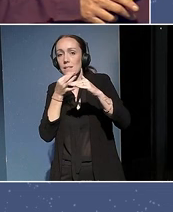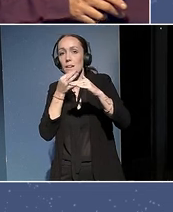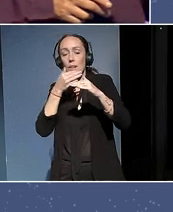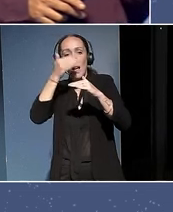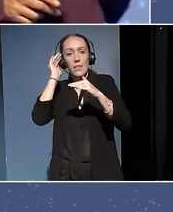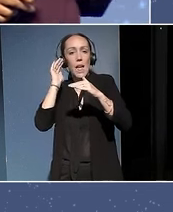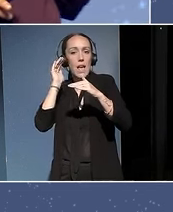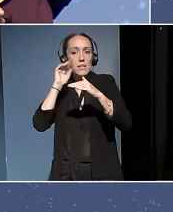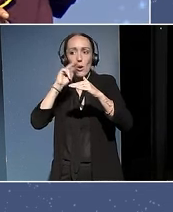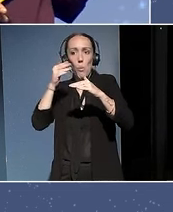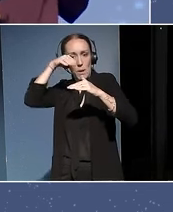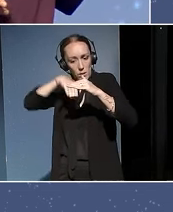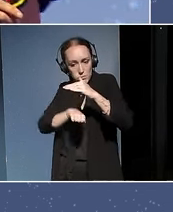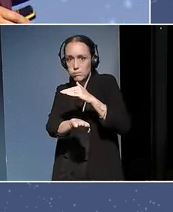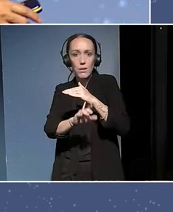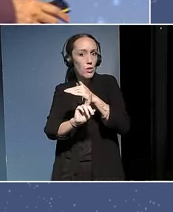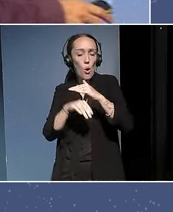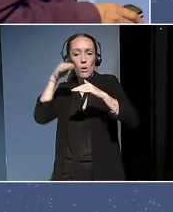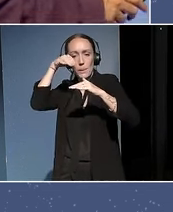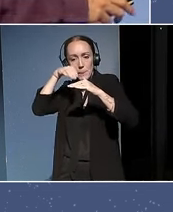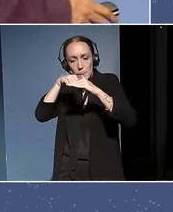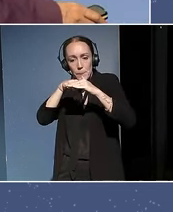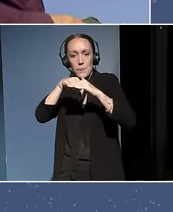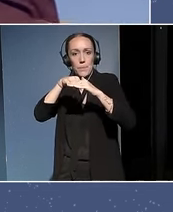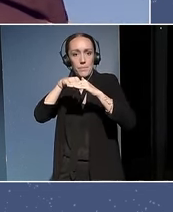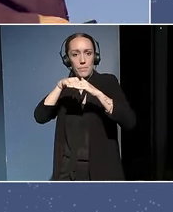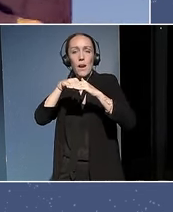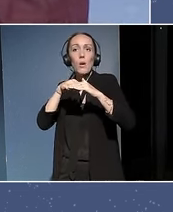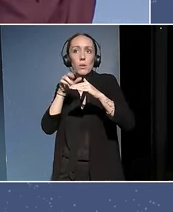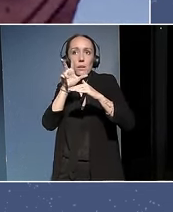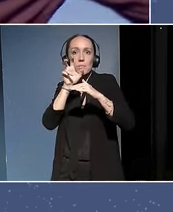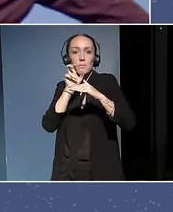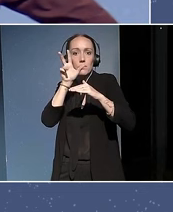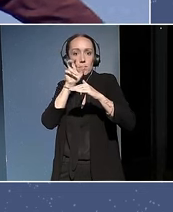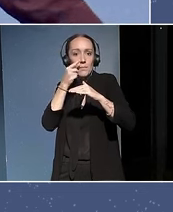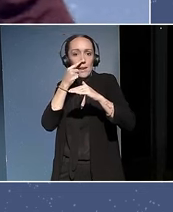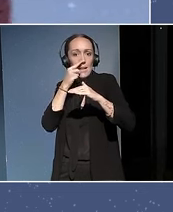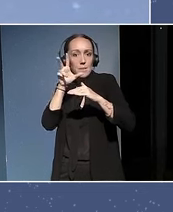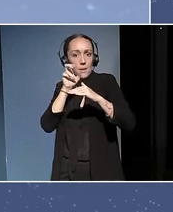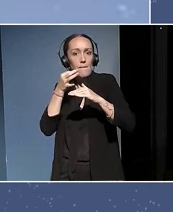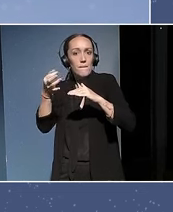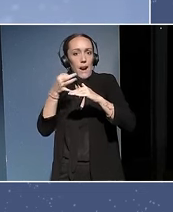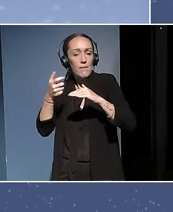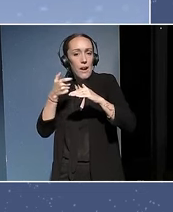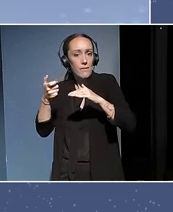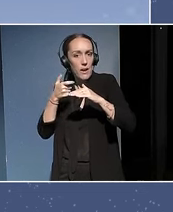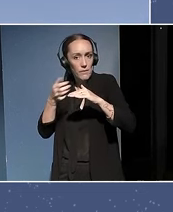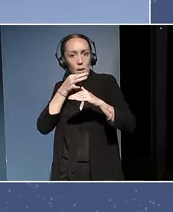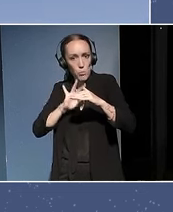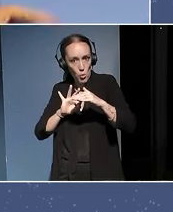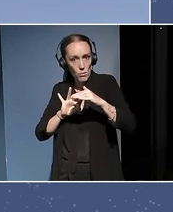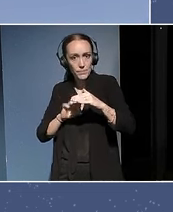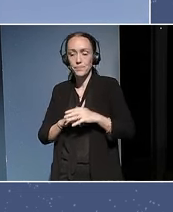poteva permettere allo spinosauro di continuare a respirare con la narice arretrata